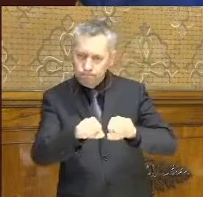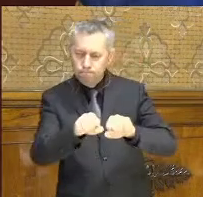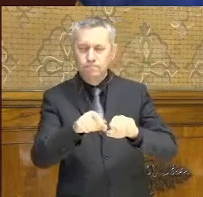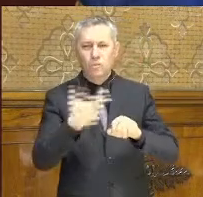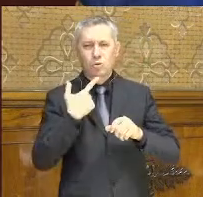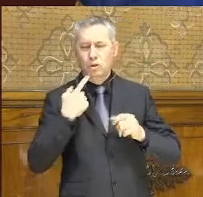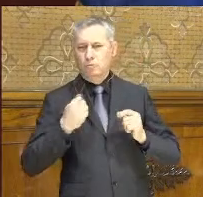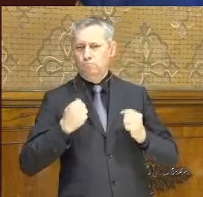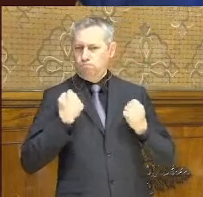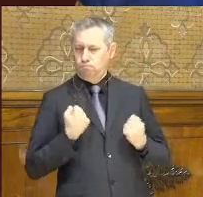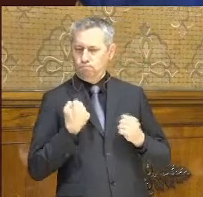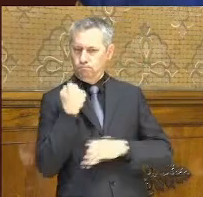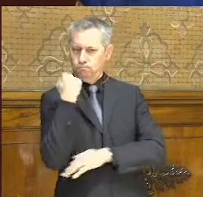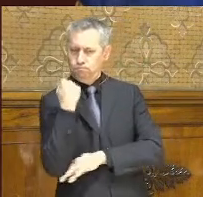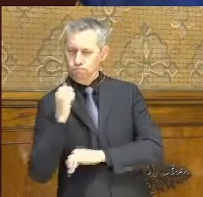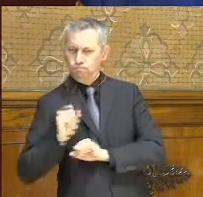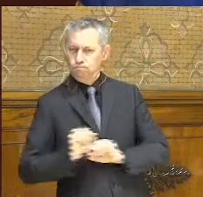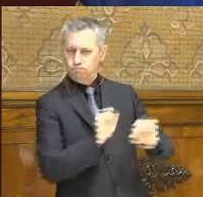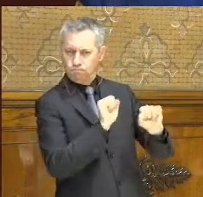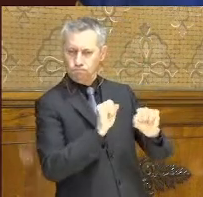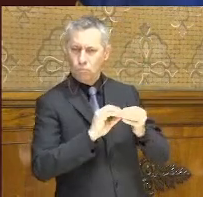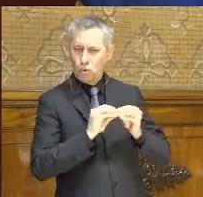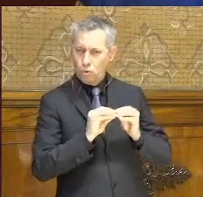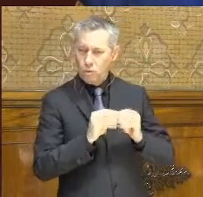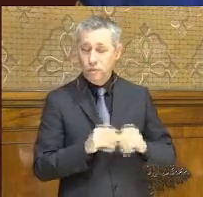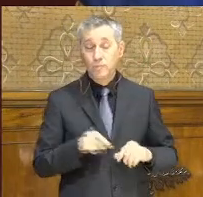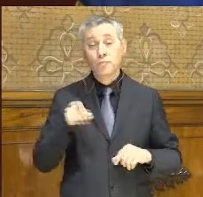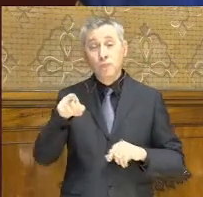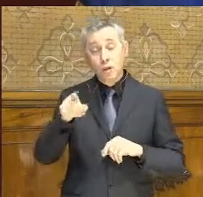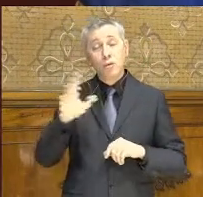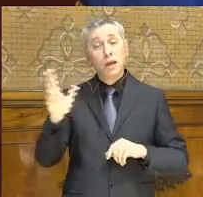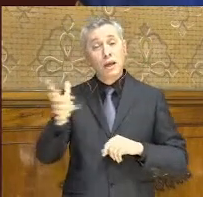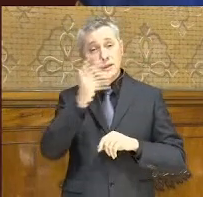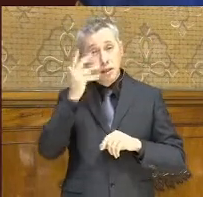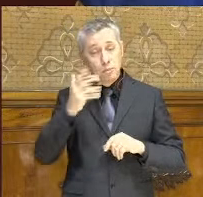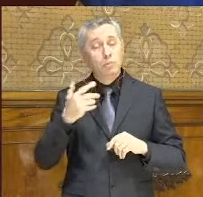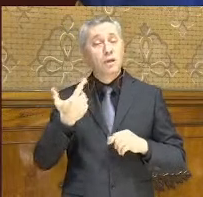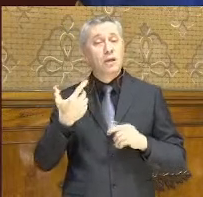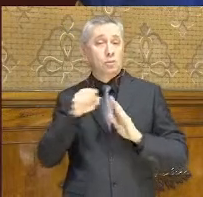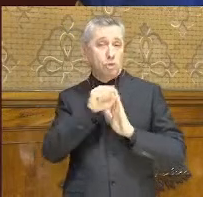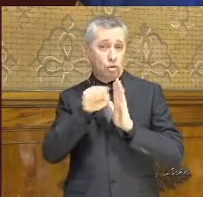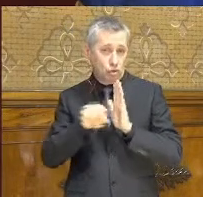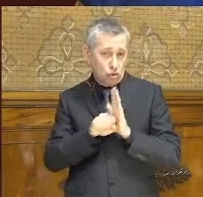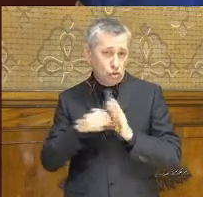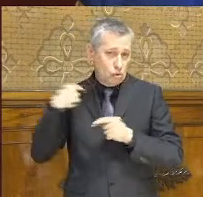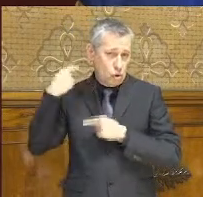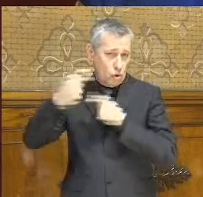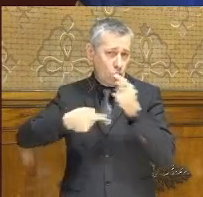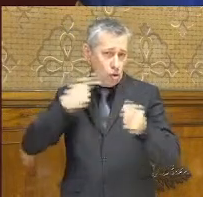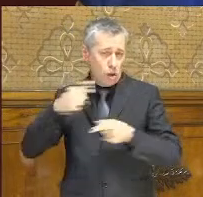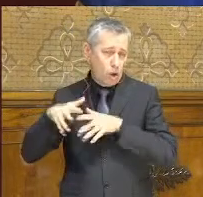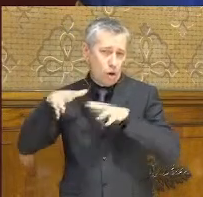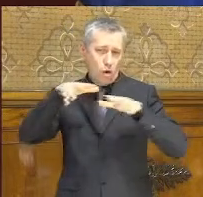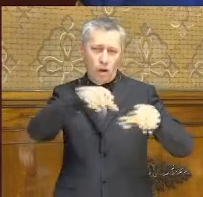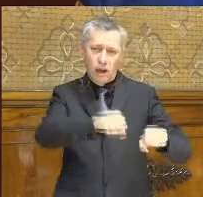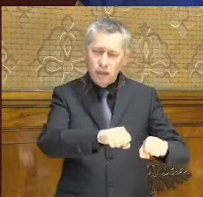europei. La sua discussione di esempi tratti dall'archivio coloniale non è solo di rilevanza